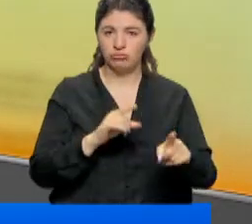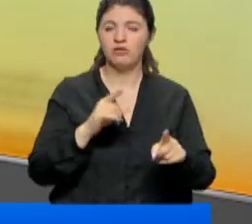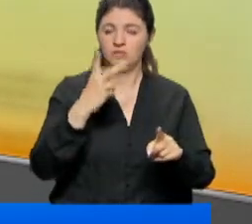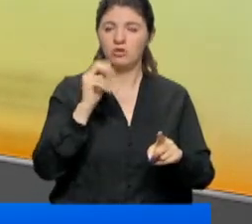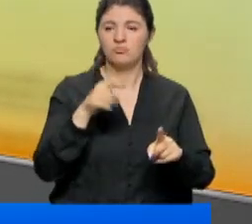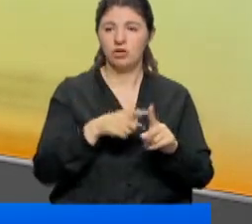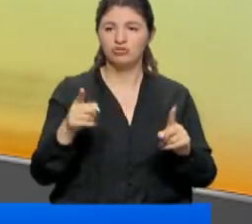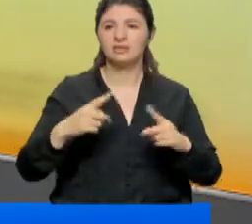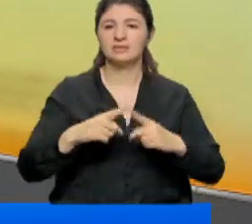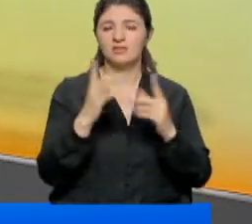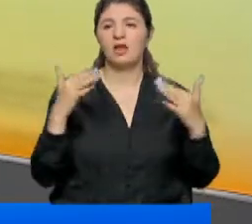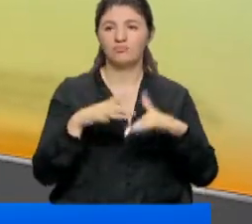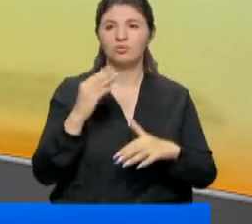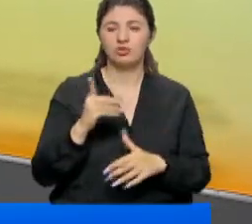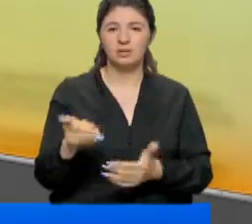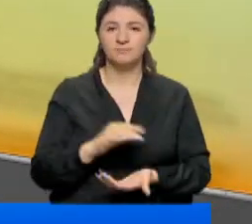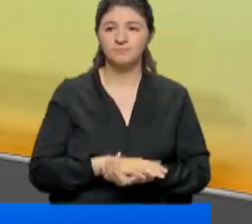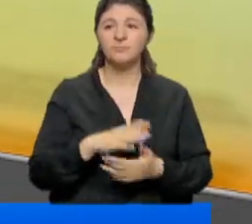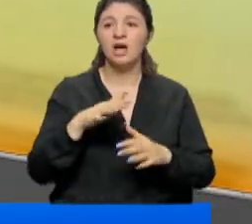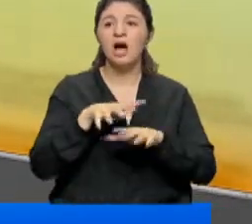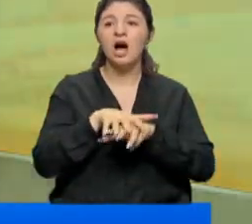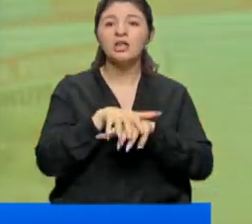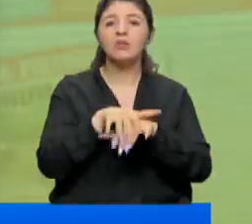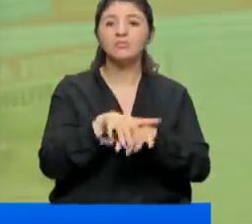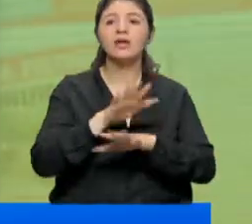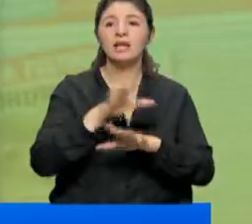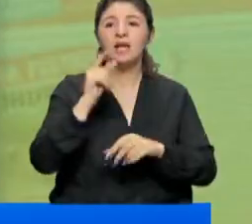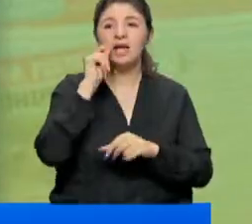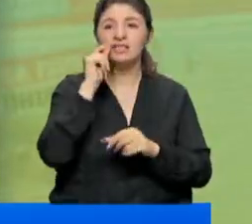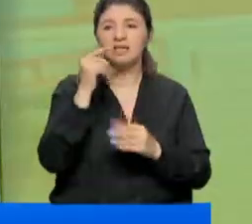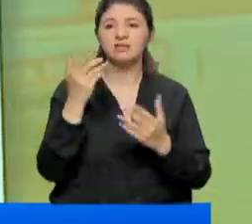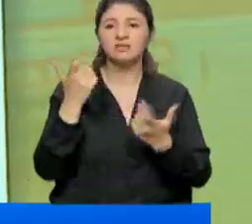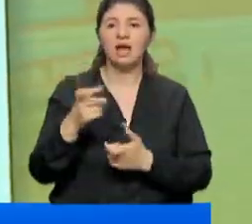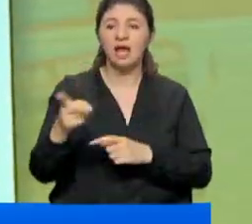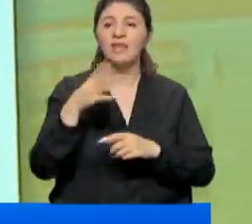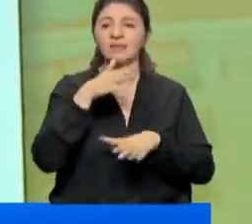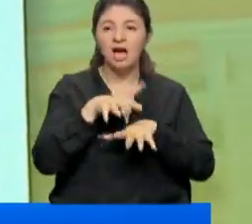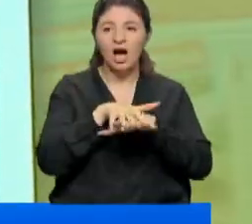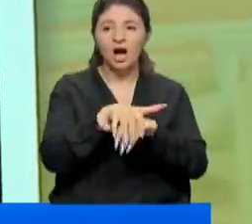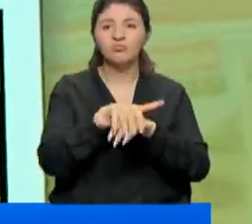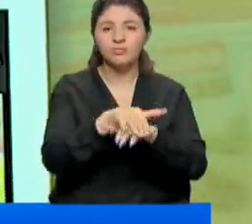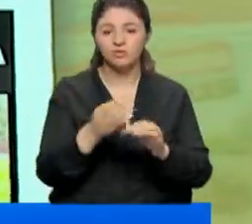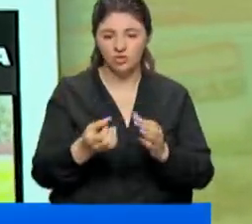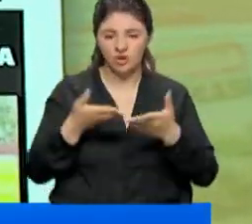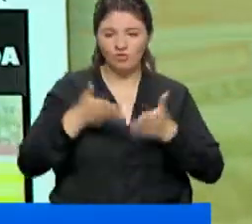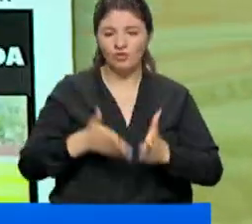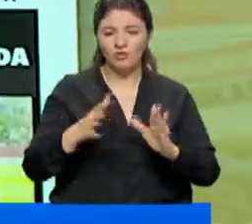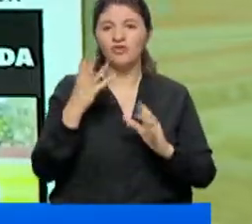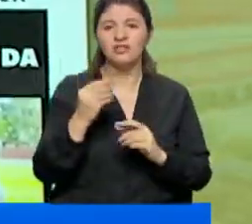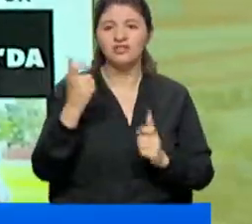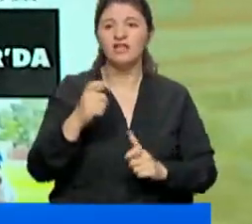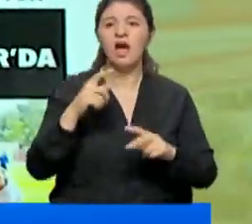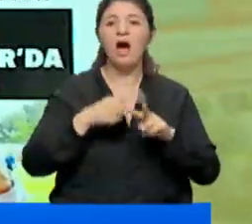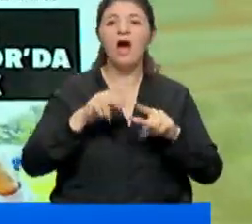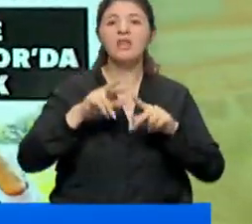iki gün boyunca zirvede bir araya gelecekler kaplumbağa değil İnsan yuvası Deniz kaplumbağalarının üreme alanlarından olan